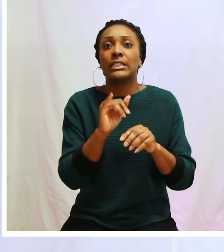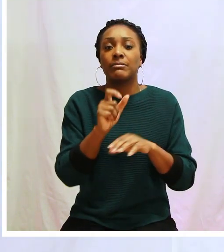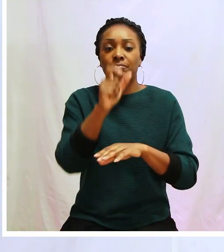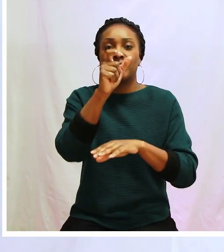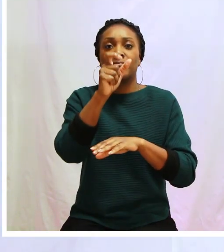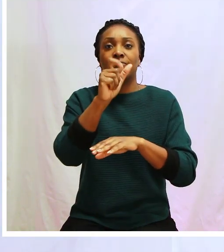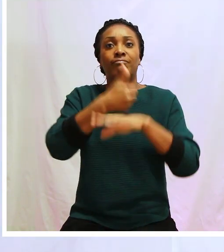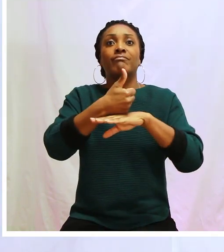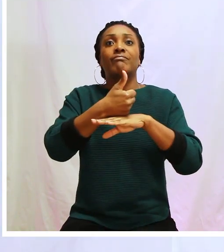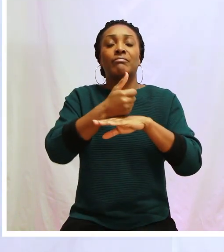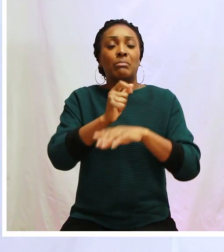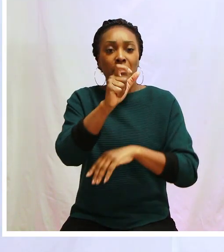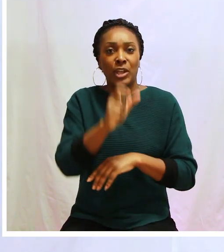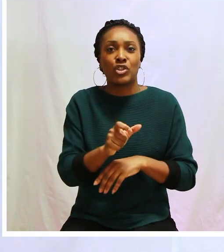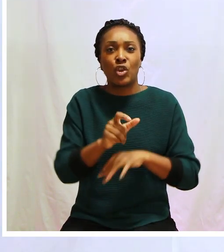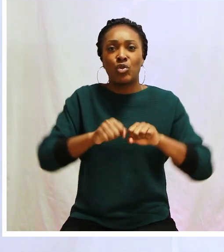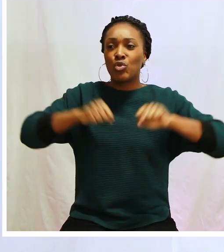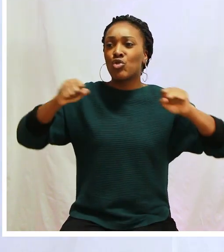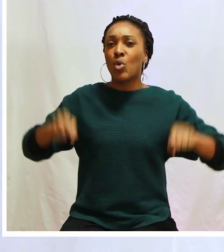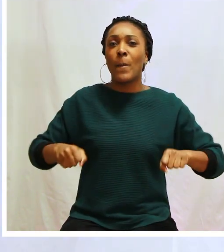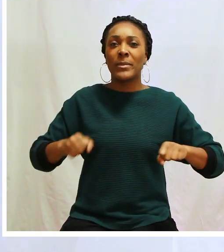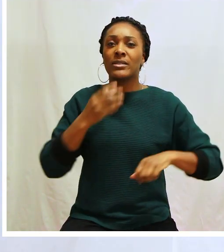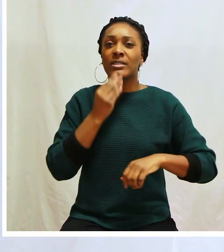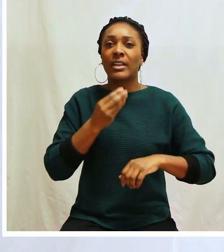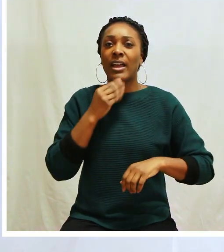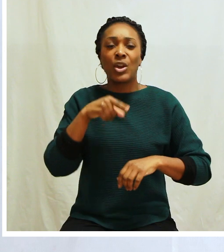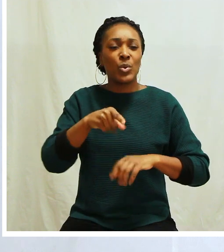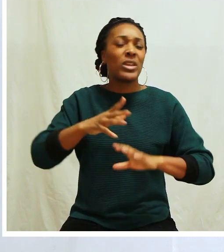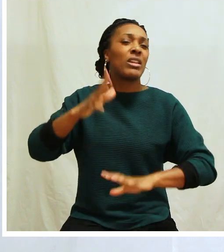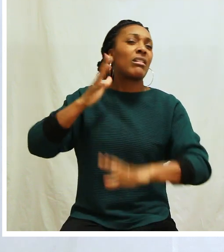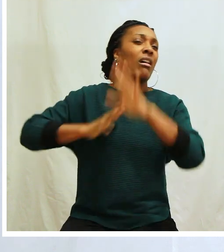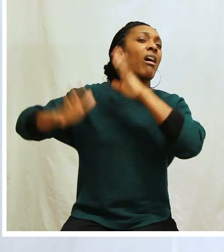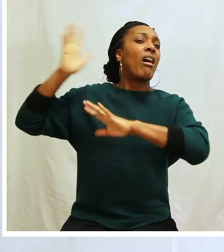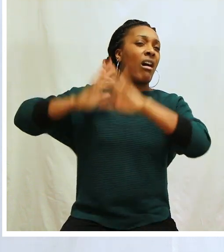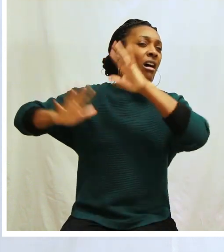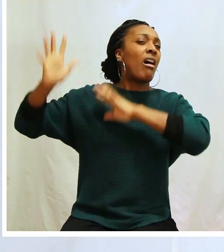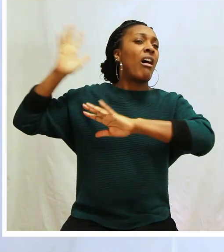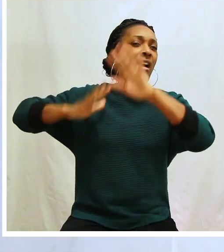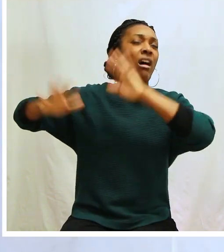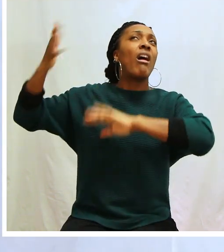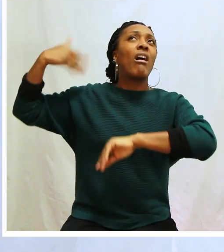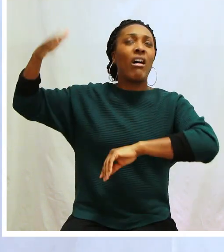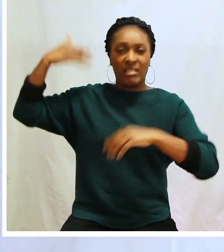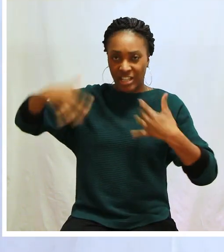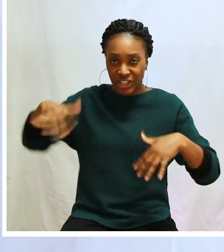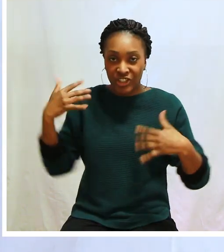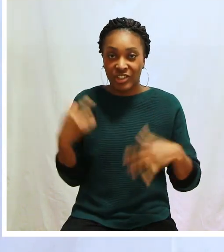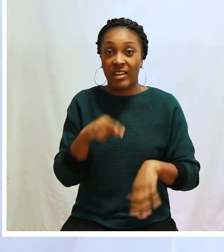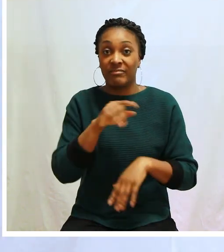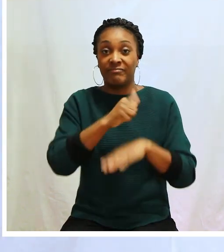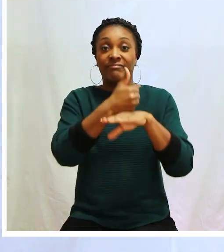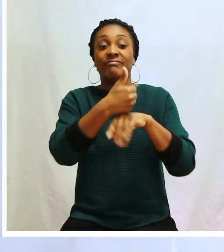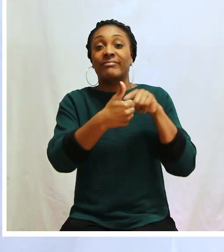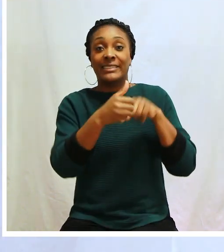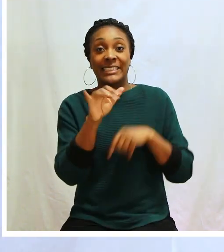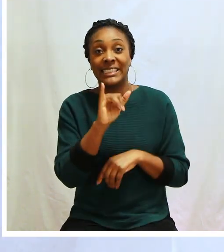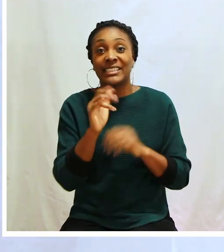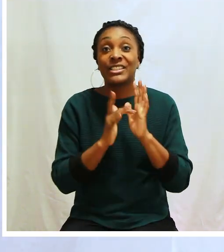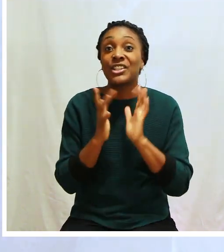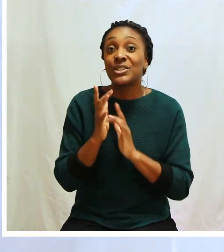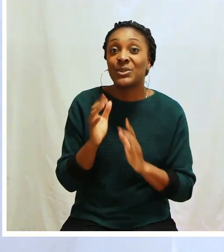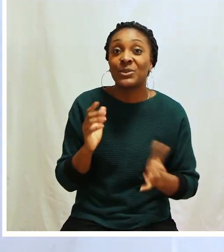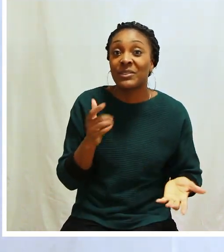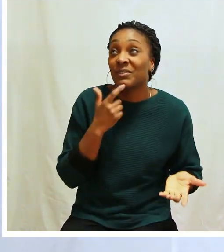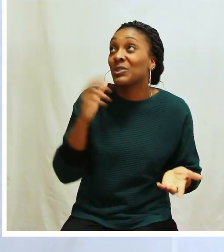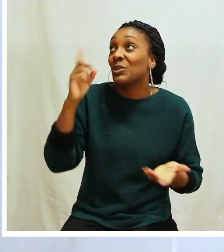et dont l'origine remonte aux temps anciens, aux jours de l'éternité. Amen. Dieu a déjà préparé les choses pour toi,